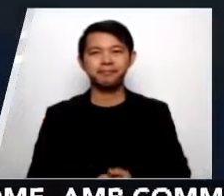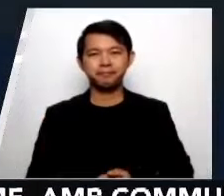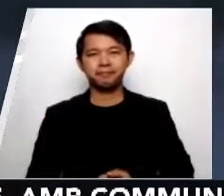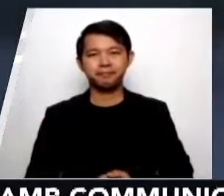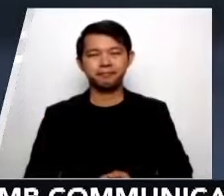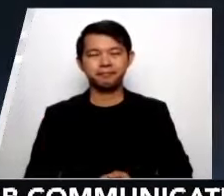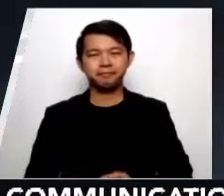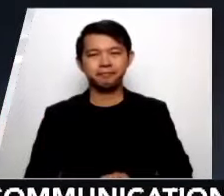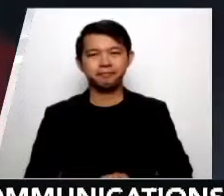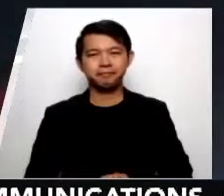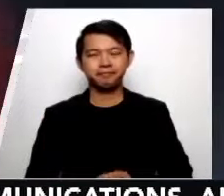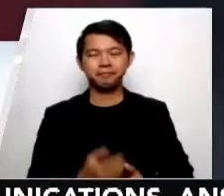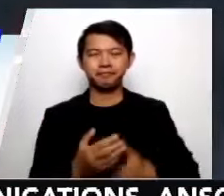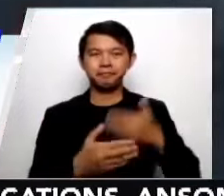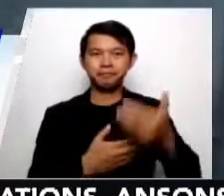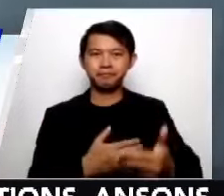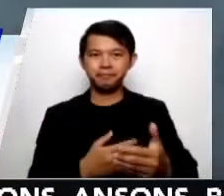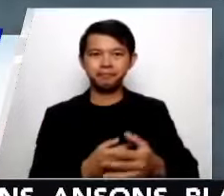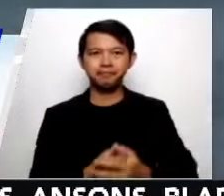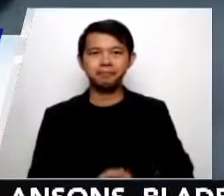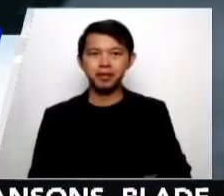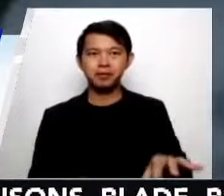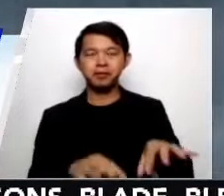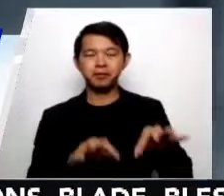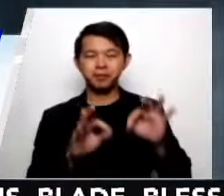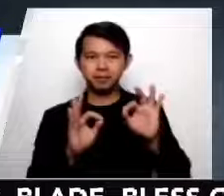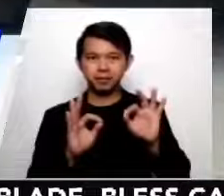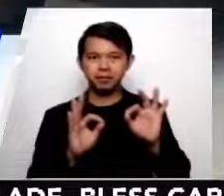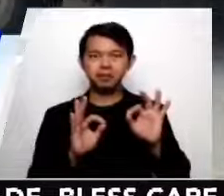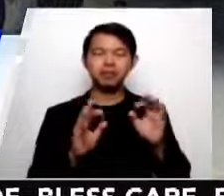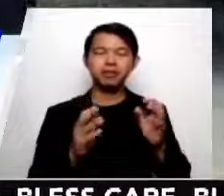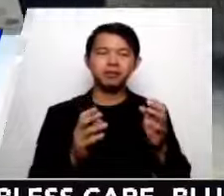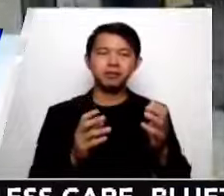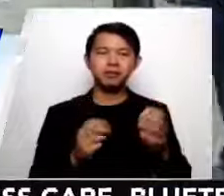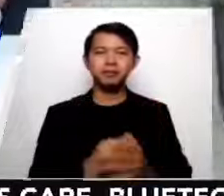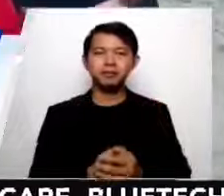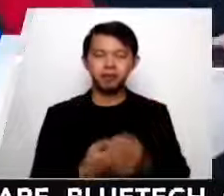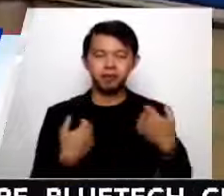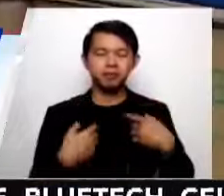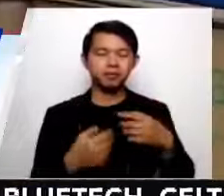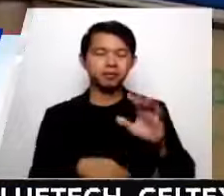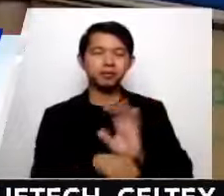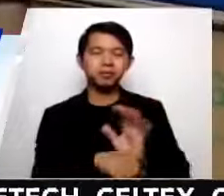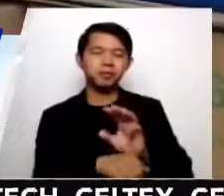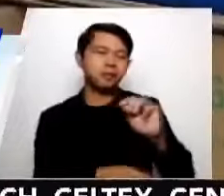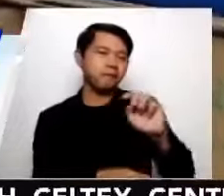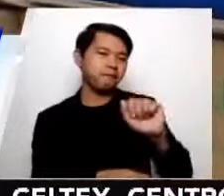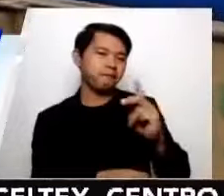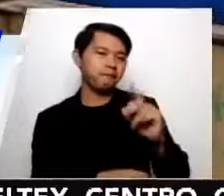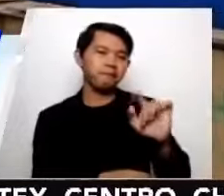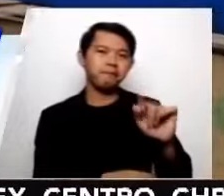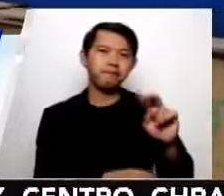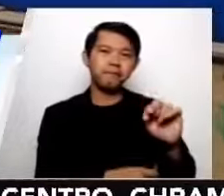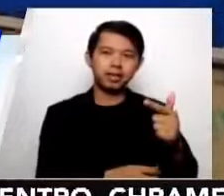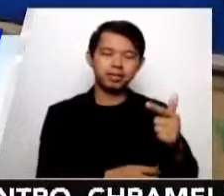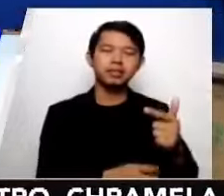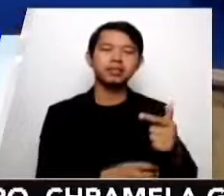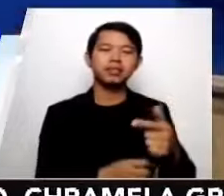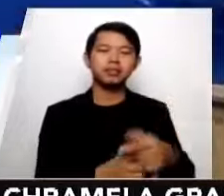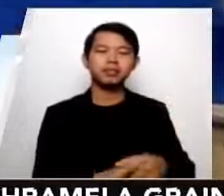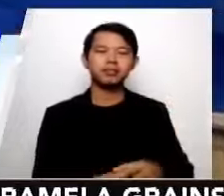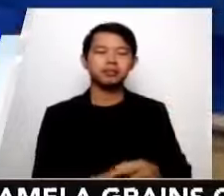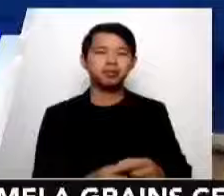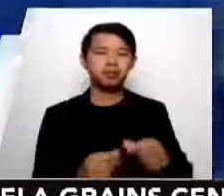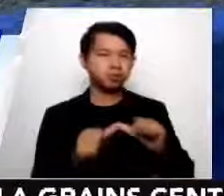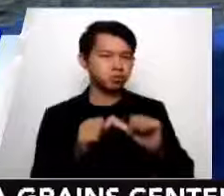Speaking of fierce, ganyan din ang mga susunod na eksena sa makiling. Sa exclusive pasilip sa set ng hit afternoon prime series, may kita